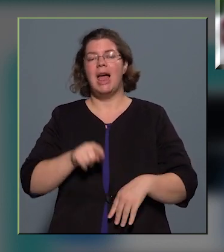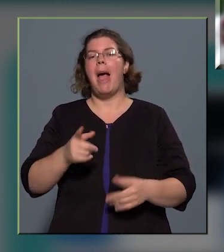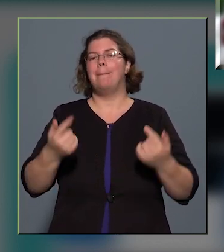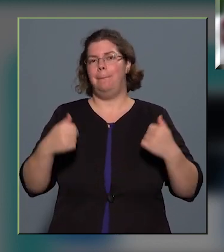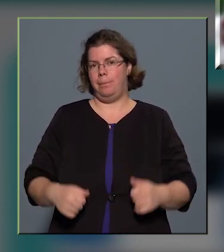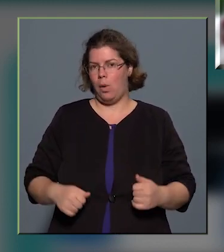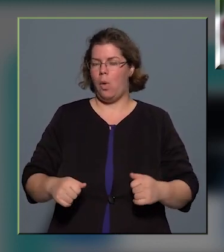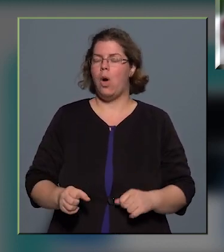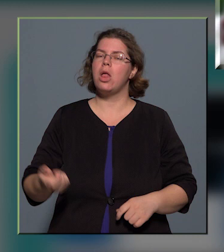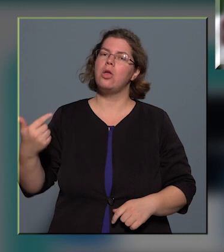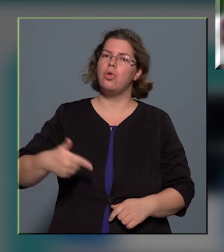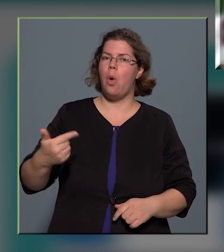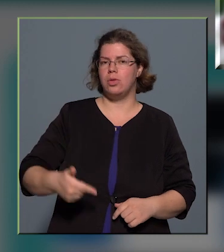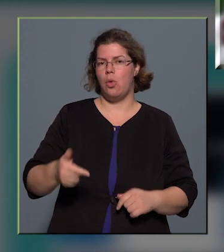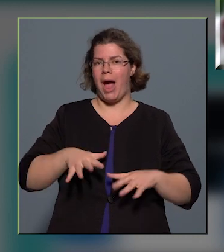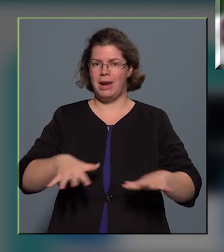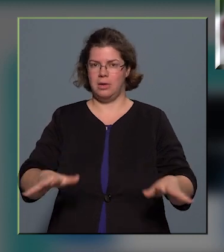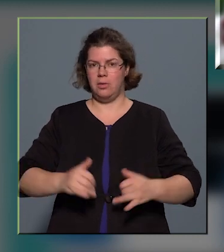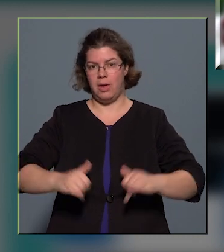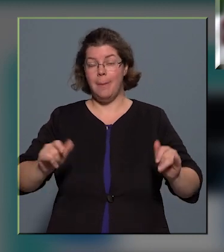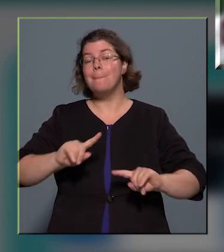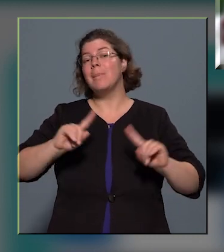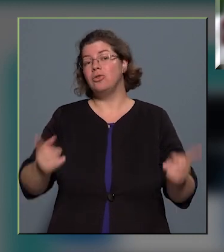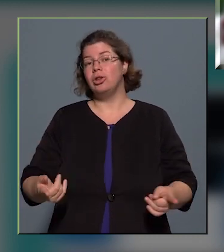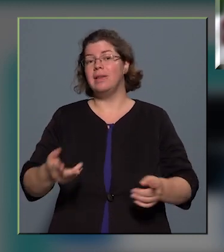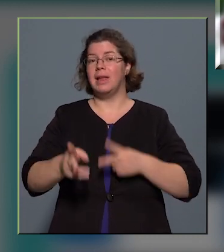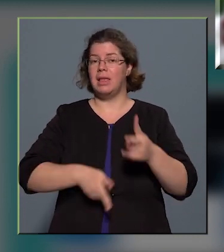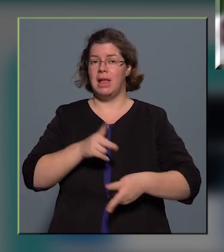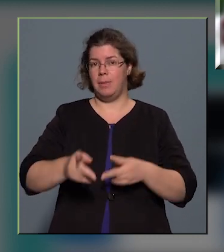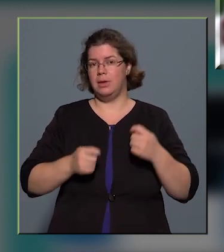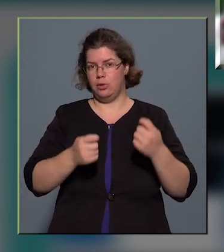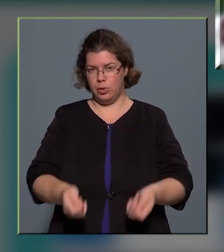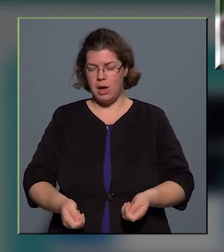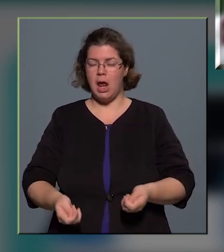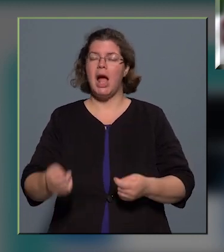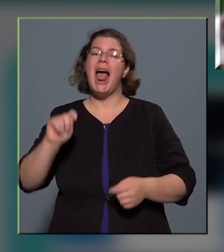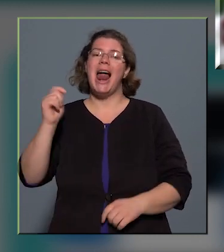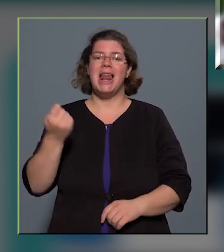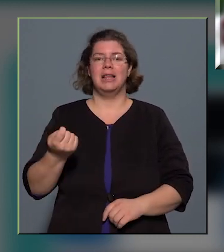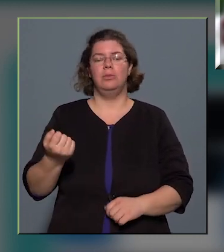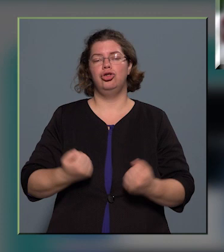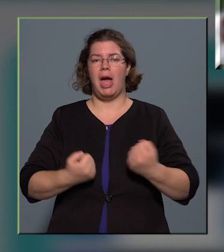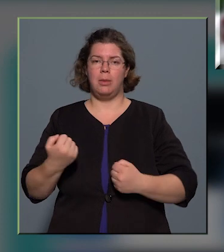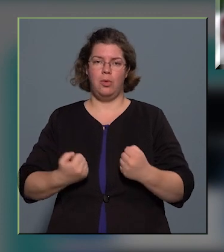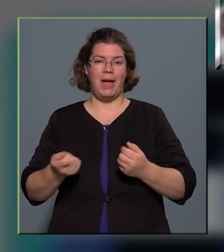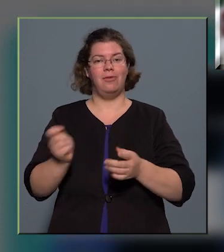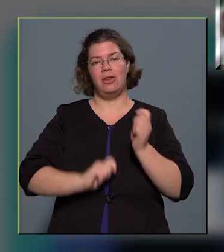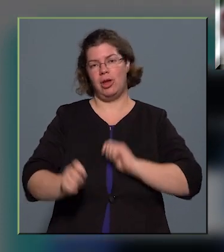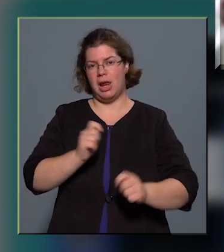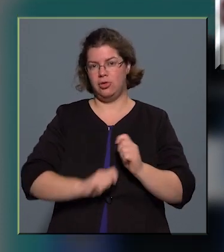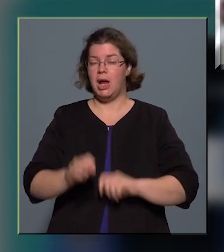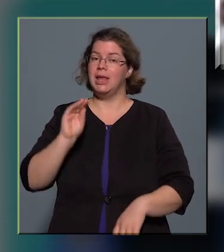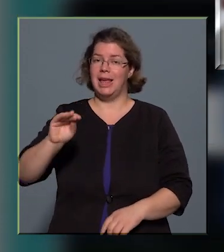egyrészt a töltőhálózatot fejlesztik, másrészt kedvezményt nyújtanak elektromos járművek vásárlására, jelentette be